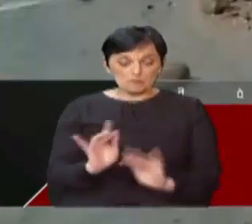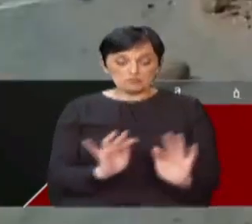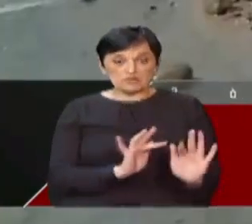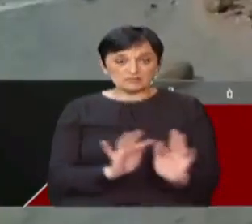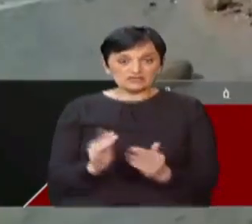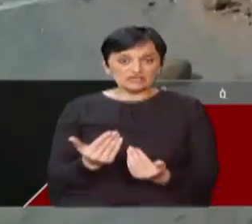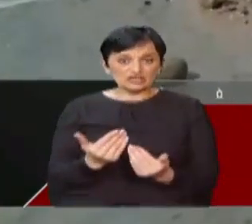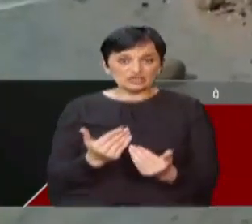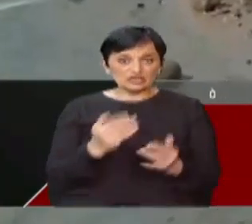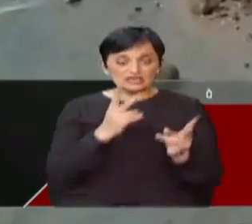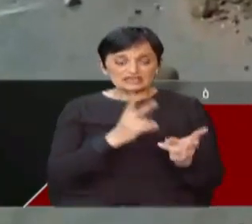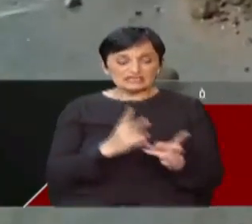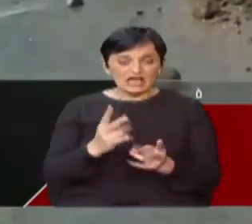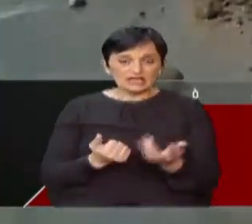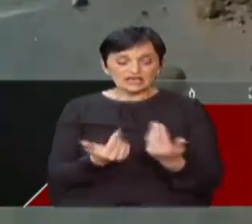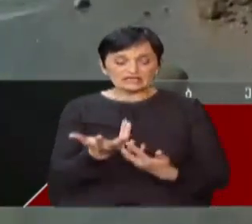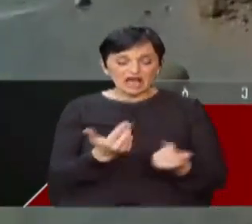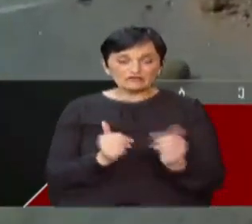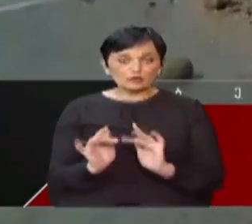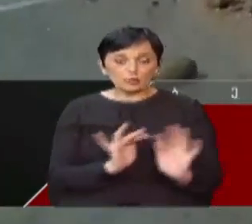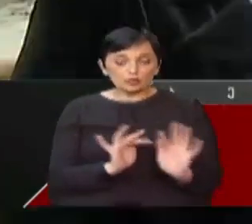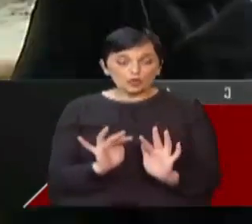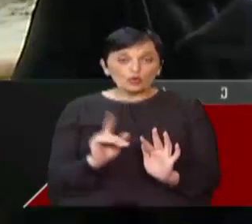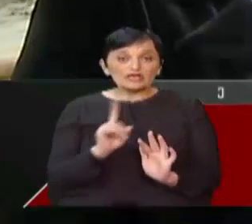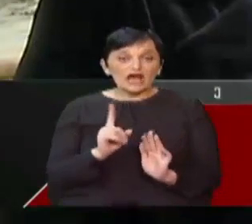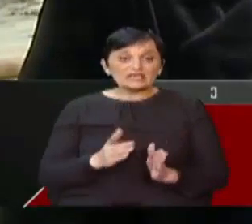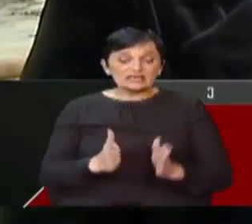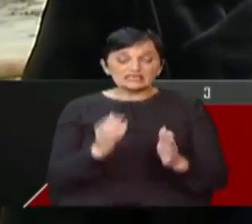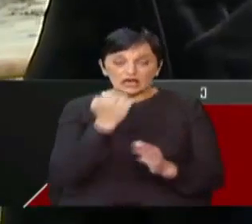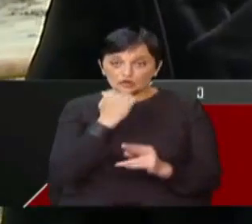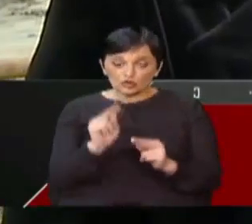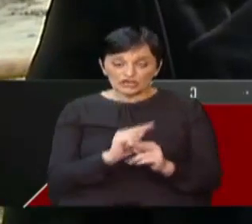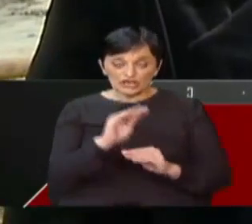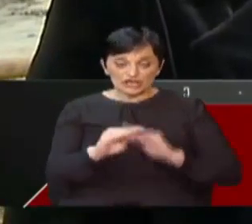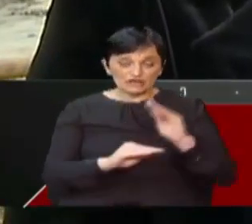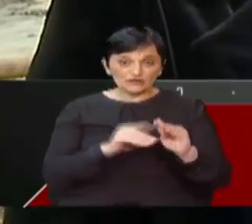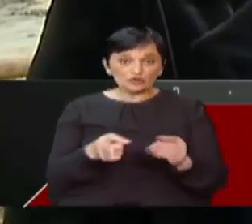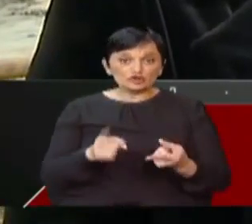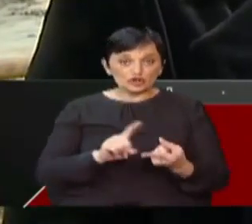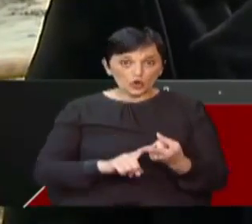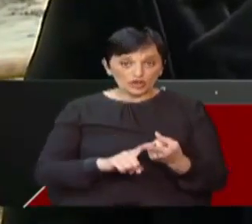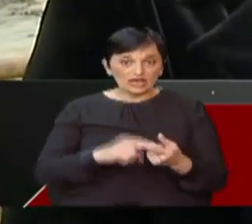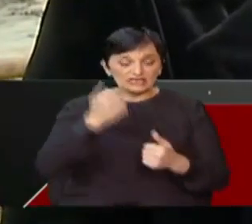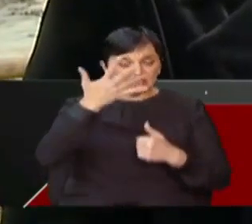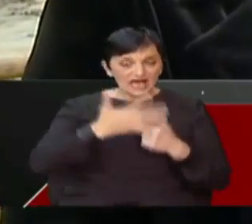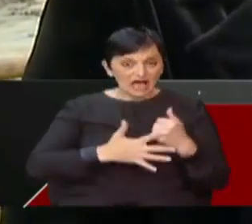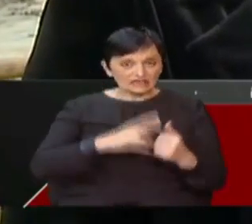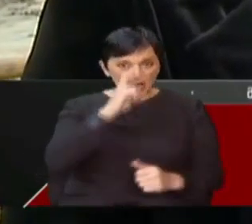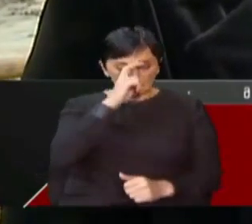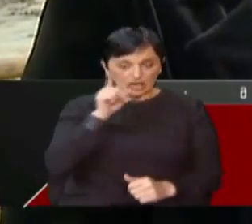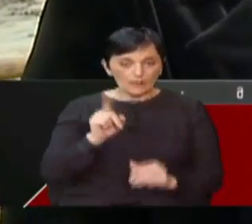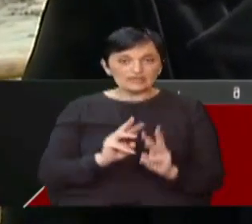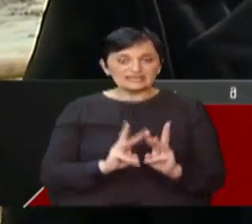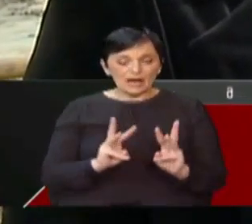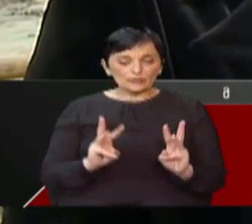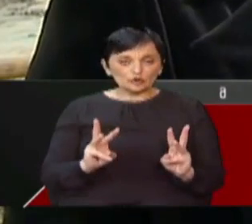მიმდინარეობს ზარალის დათვლის პროცედურები. ხოლო რაც შეეხება საგზაო ინფრასტრუქტურას, როგორც უკვე მოგახსენეთ, ცენტრალური ხელისუფლების